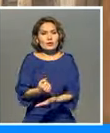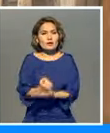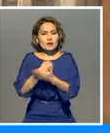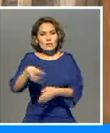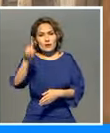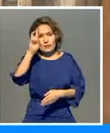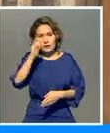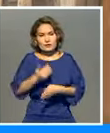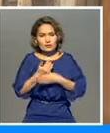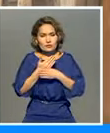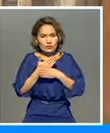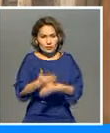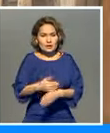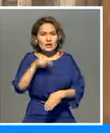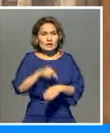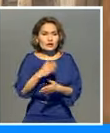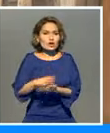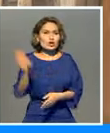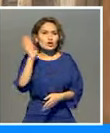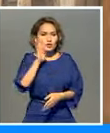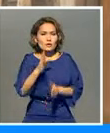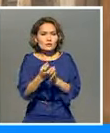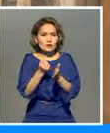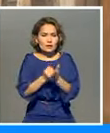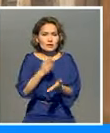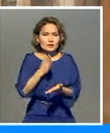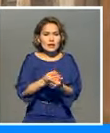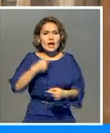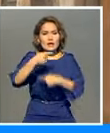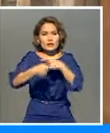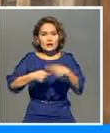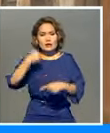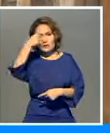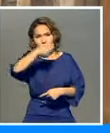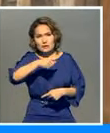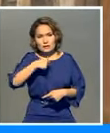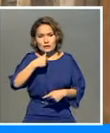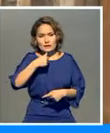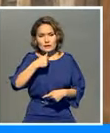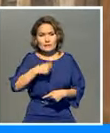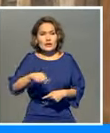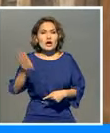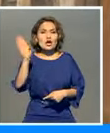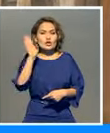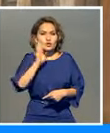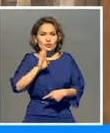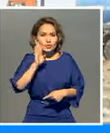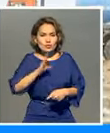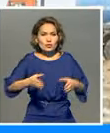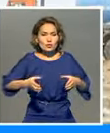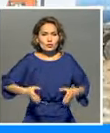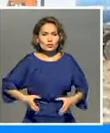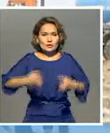мемлекеттің көмегін сезініп жатырық. Суымыз мол. Енді келесі жылдары енді айтып жатыр, мына су тұтатын қондырғы қойып береміз